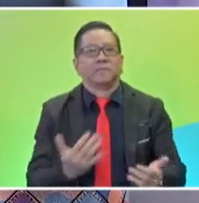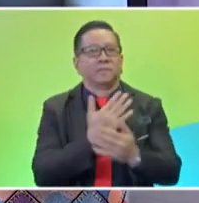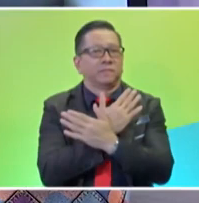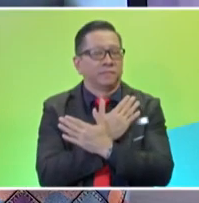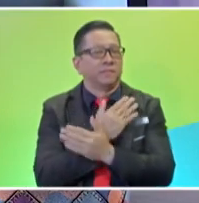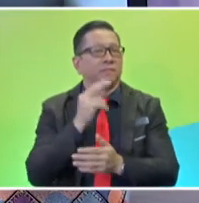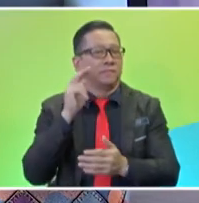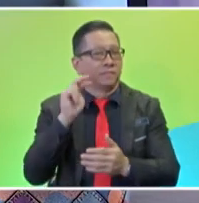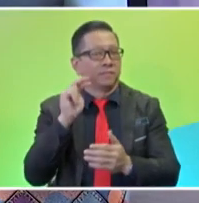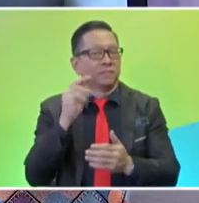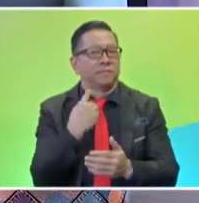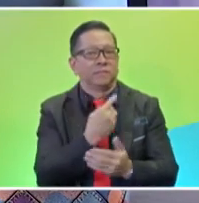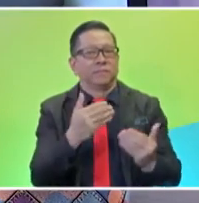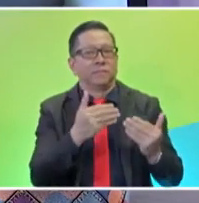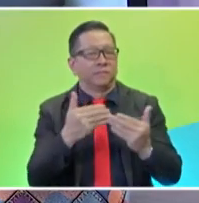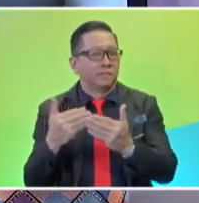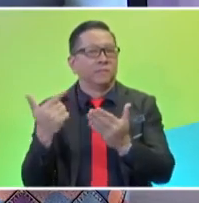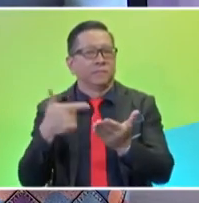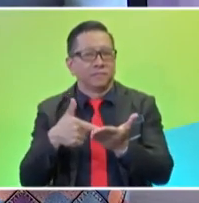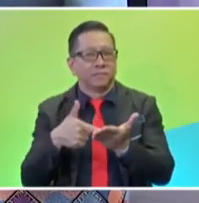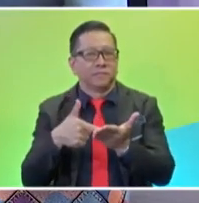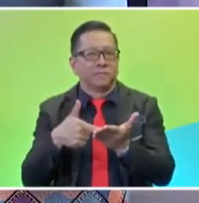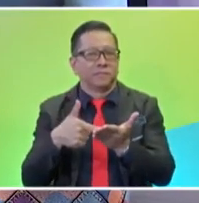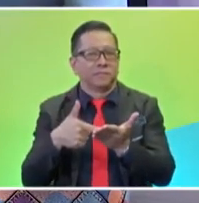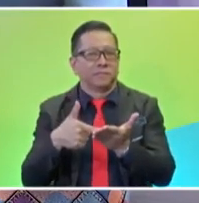teruskan bersama kami tentunya di TV KPM